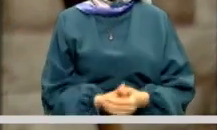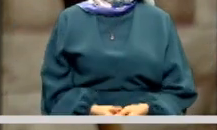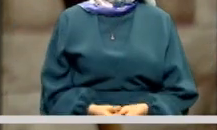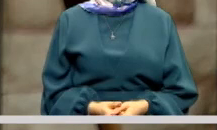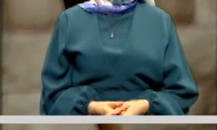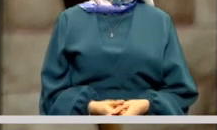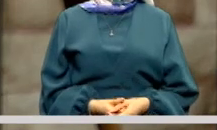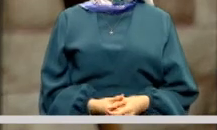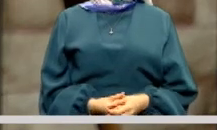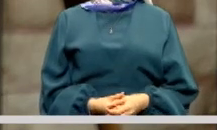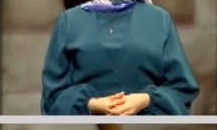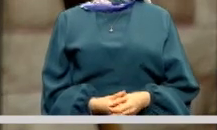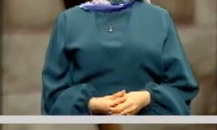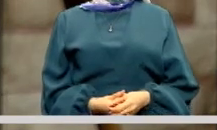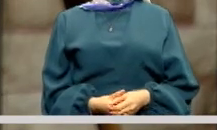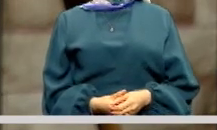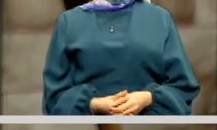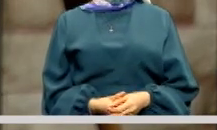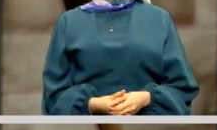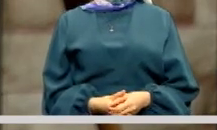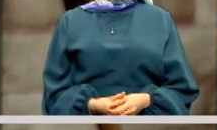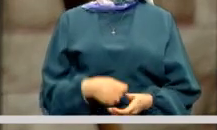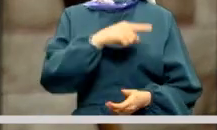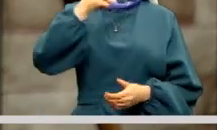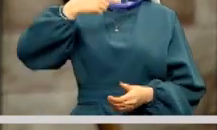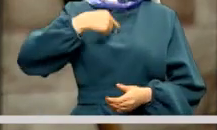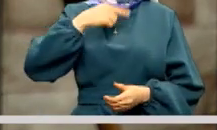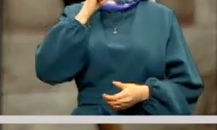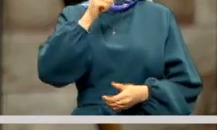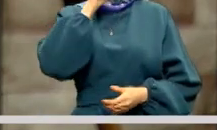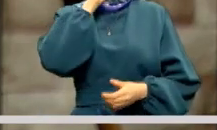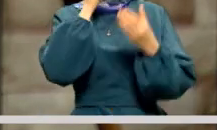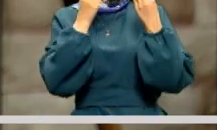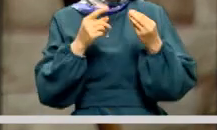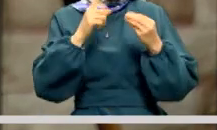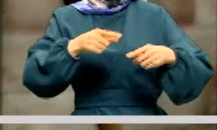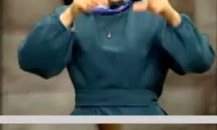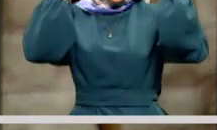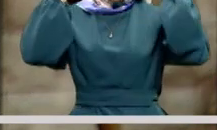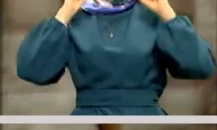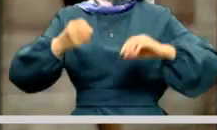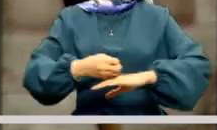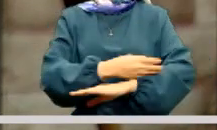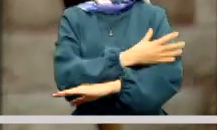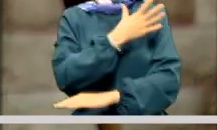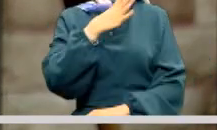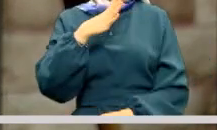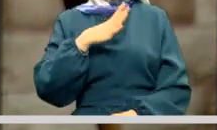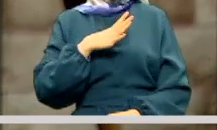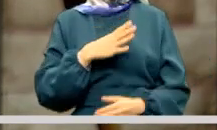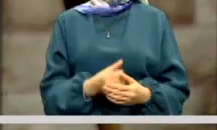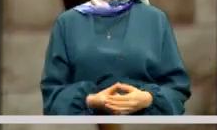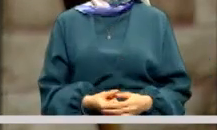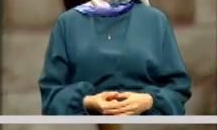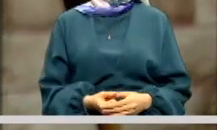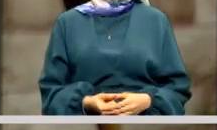tabi Burada bizim yani Bir Müslüman olarak Öncelikle bir sorumluluk duygusunu geçmeden